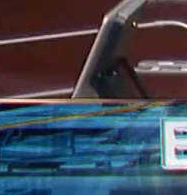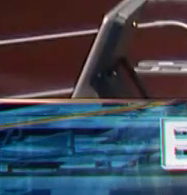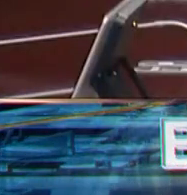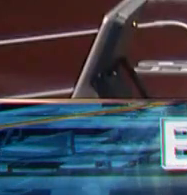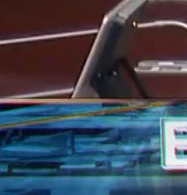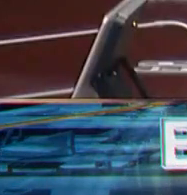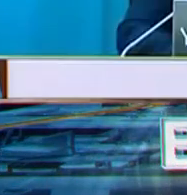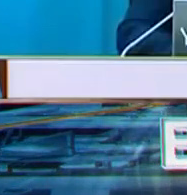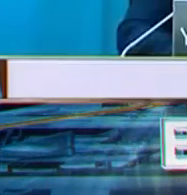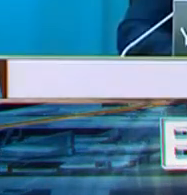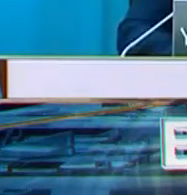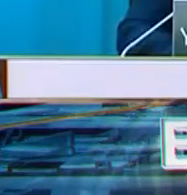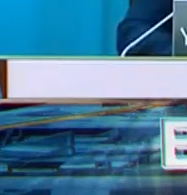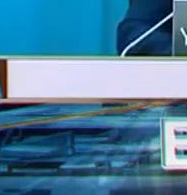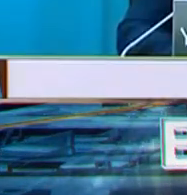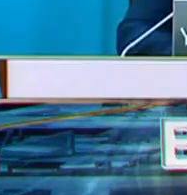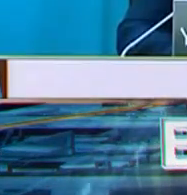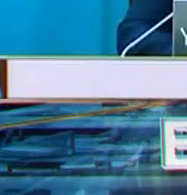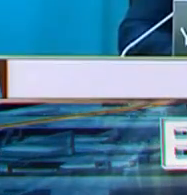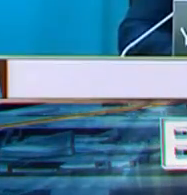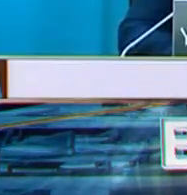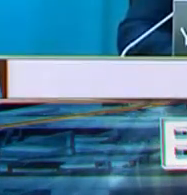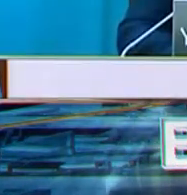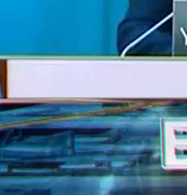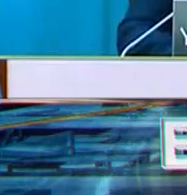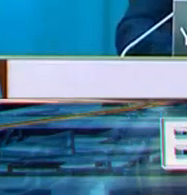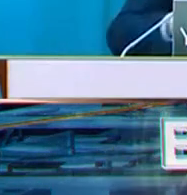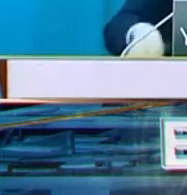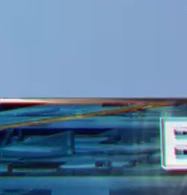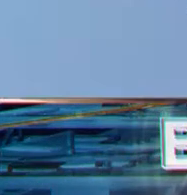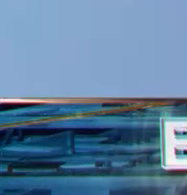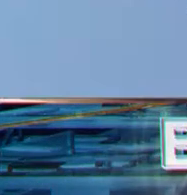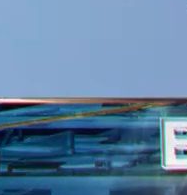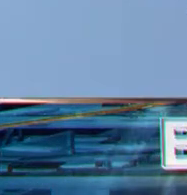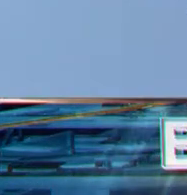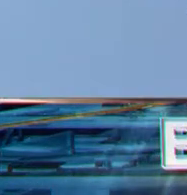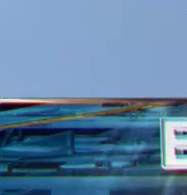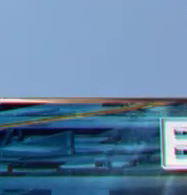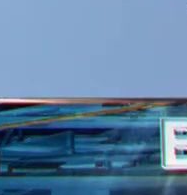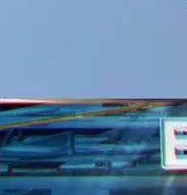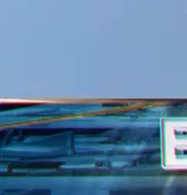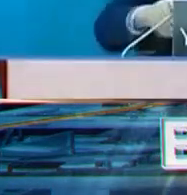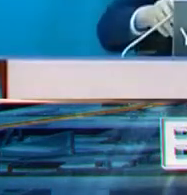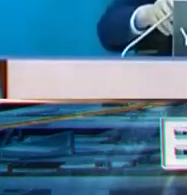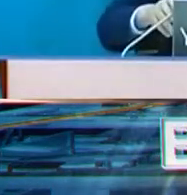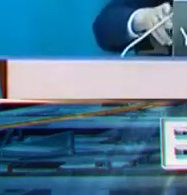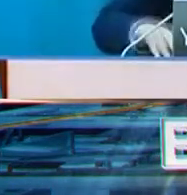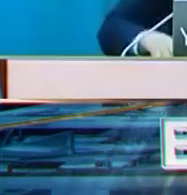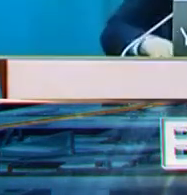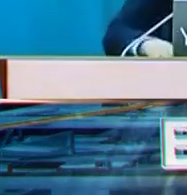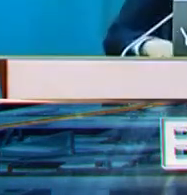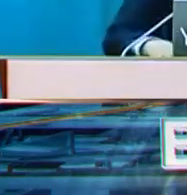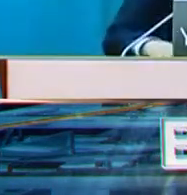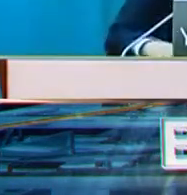Карантин шаралары кезең-кезеңмен алынады. Бүгін үкімет отырысында премьер-министр босаңсыту жоспарын мемлекеттік комиссия қарауына жіберуді